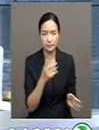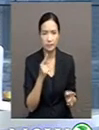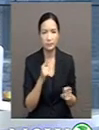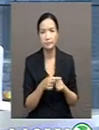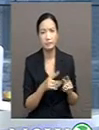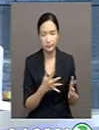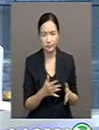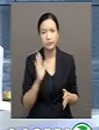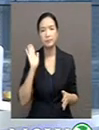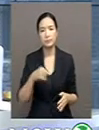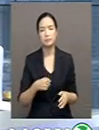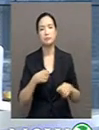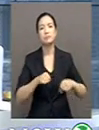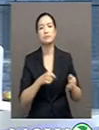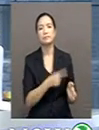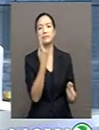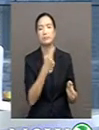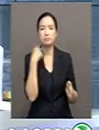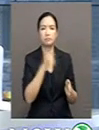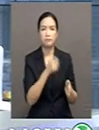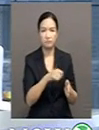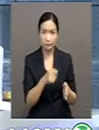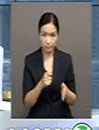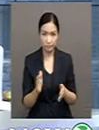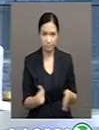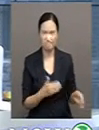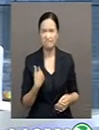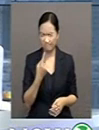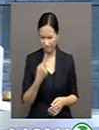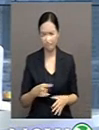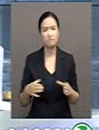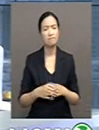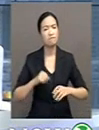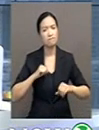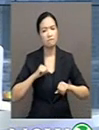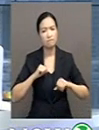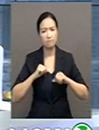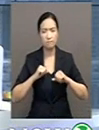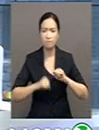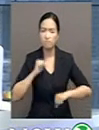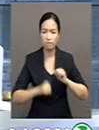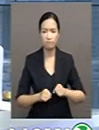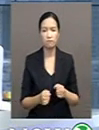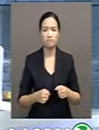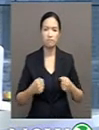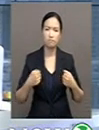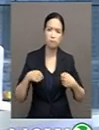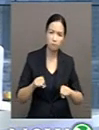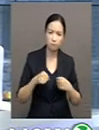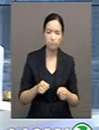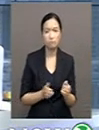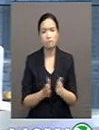ดูความคืบหน้าอีกคดีหนึ่งเกี่ยวกับวัยรุ่นเหมือนกันค่ะแม้แก๊งเด็กแว้นเนี่ยปราบเท่าไหร่ก็ไม่หมดสักทีคุณมนชัยเคยไปแถวๆเกษตรน